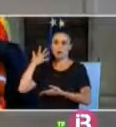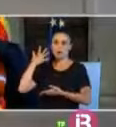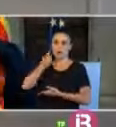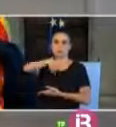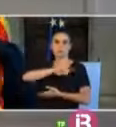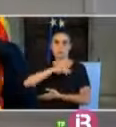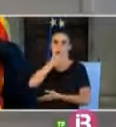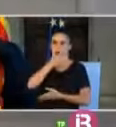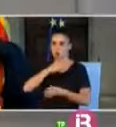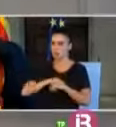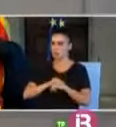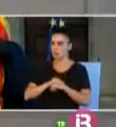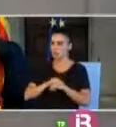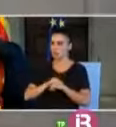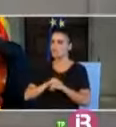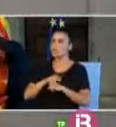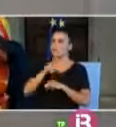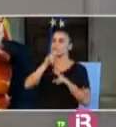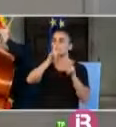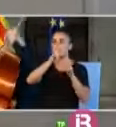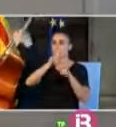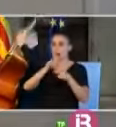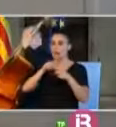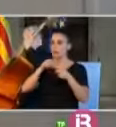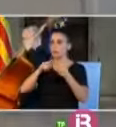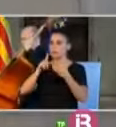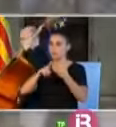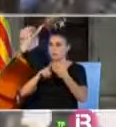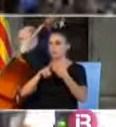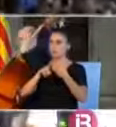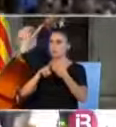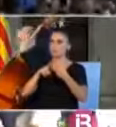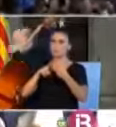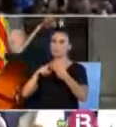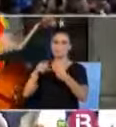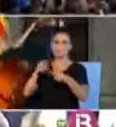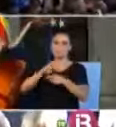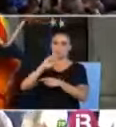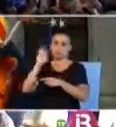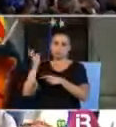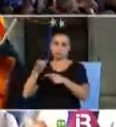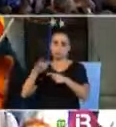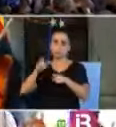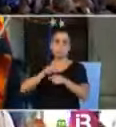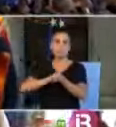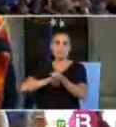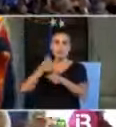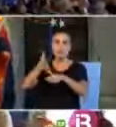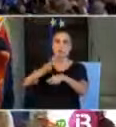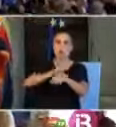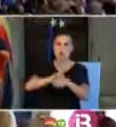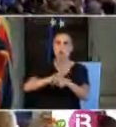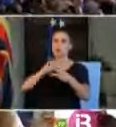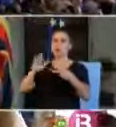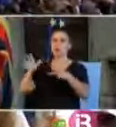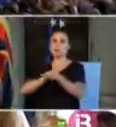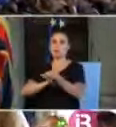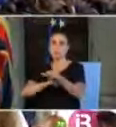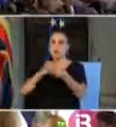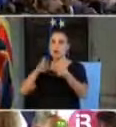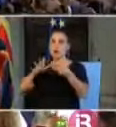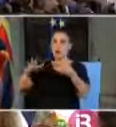Són els temes Dama de Mallorca, Ses transformacions de Menorca, Roqueta, sa meua roca,